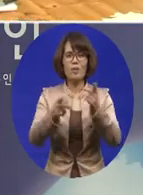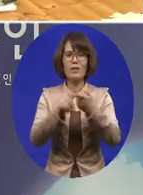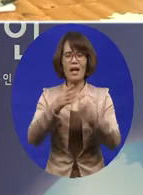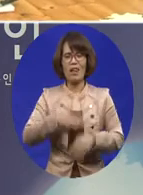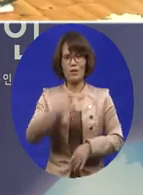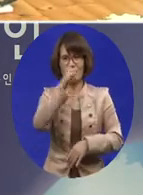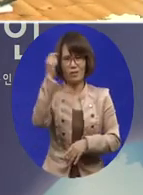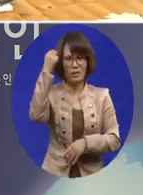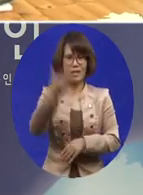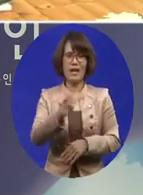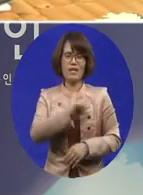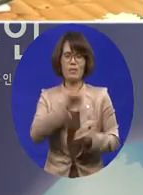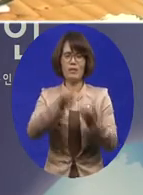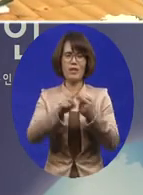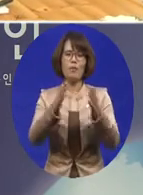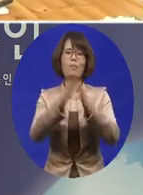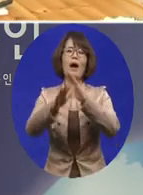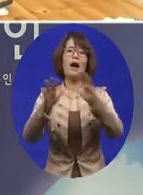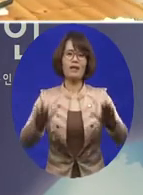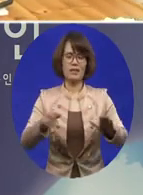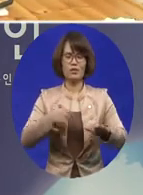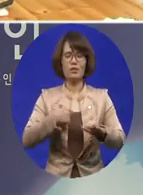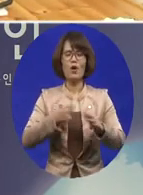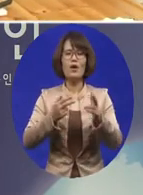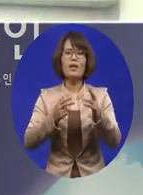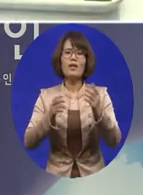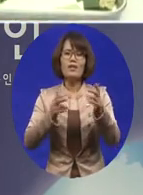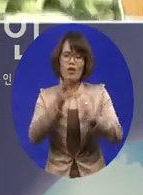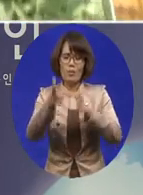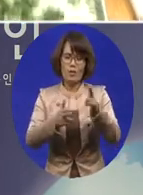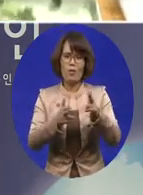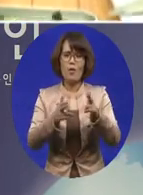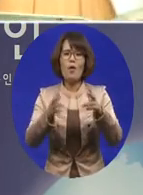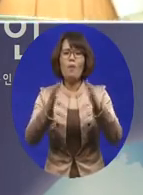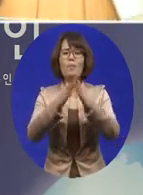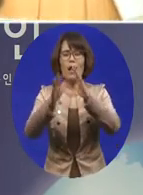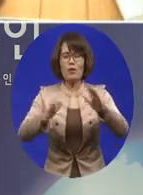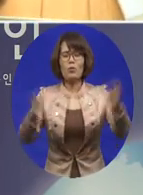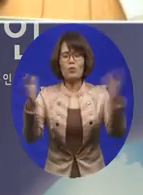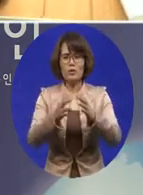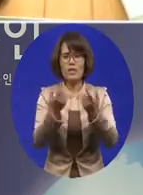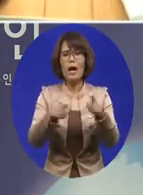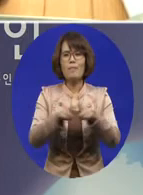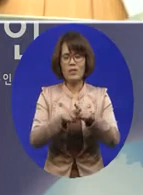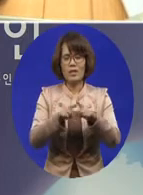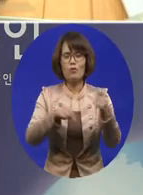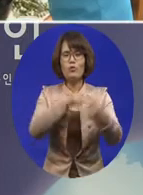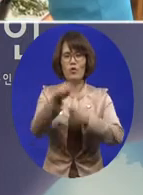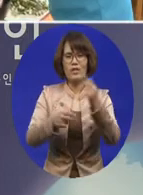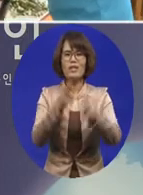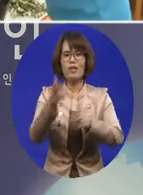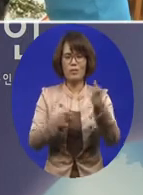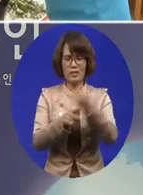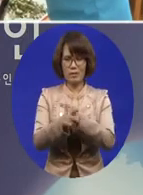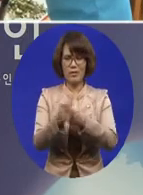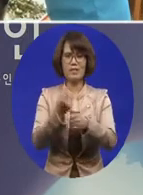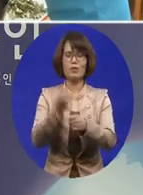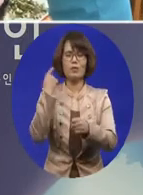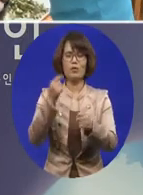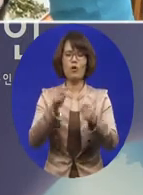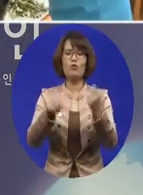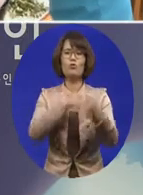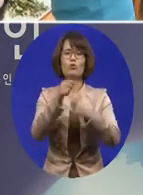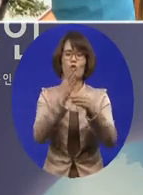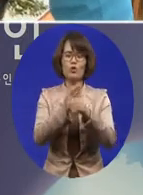마을기업을 아십니까? 이름 그대로 마을 자체가 기업이 되고 마을 공동체가 함께 경영을 꾸려가는 기업을 말하는데요.